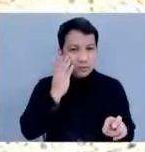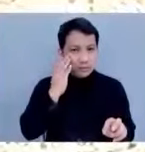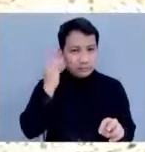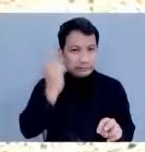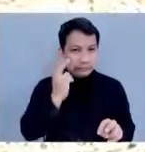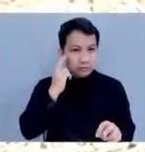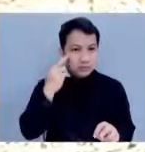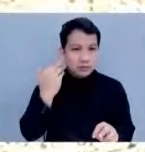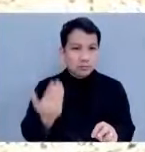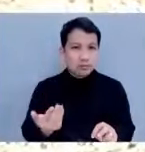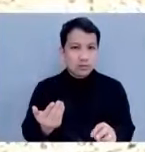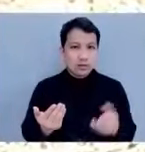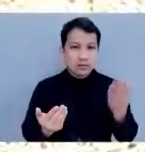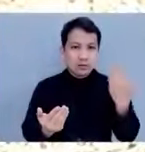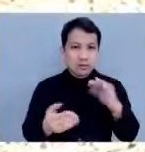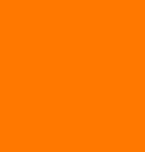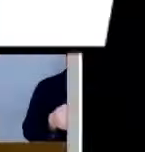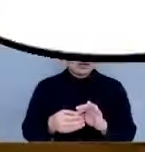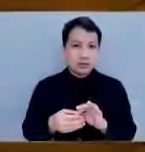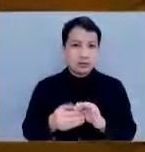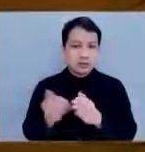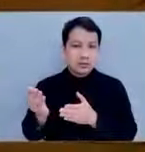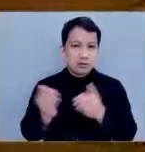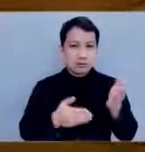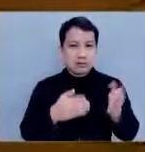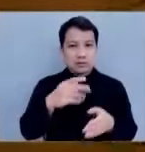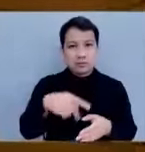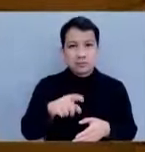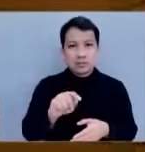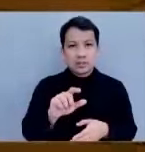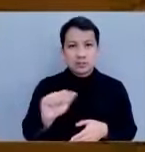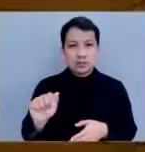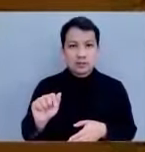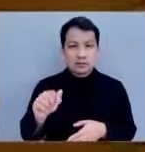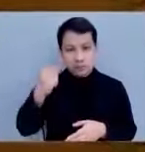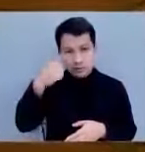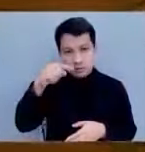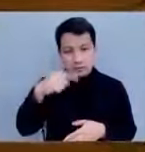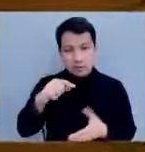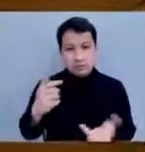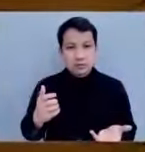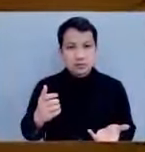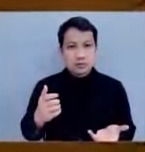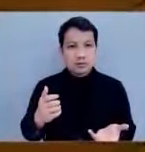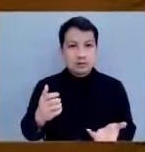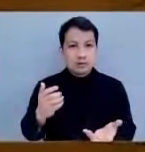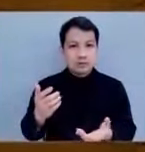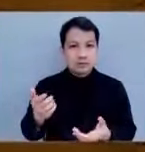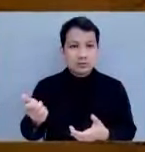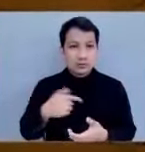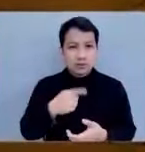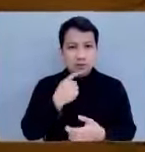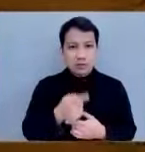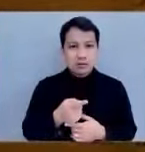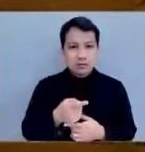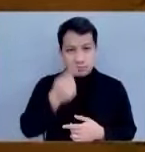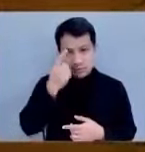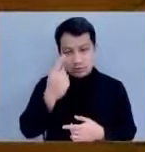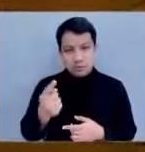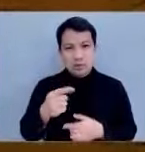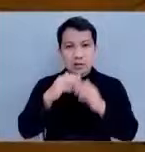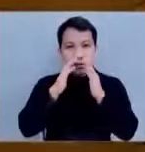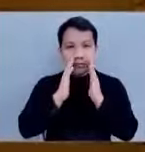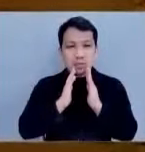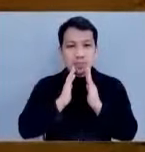nito. Matatandaan noon pa, gusto nang dali ng peta sa Thailand si Mali dahil nga sa sinasabi nila na nag-iisa at malungkot